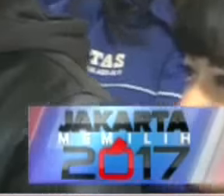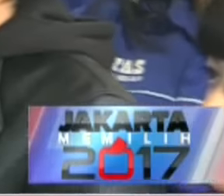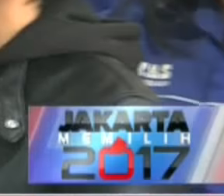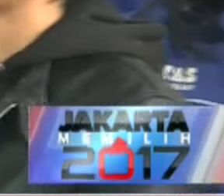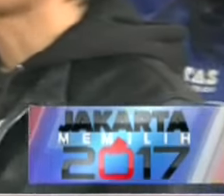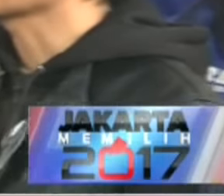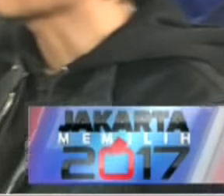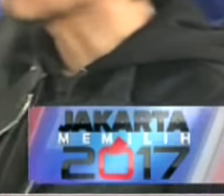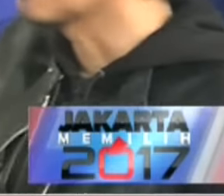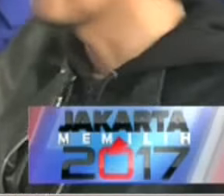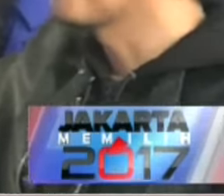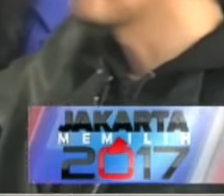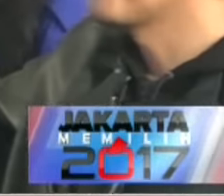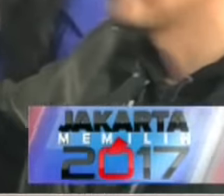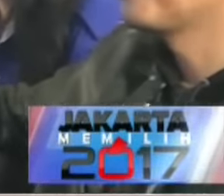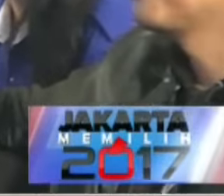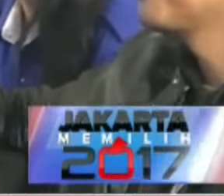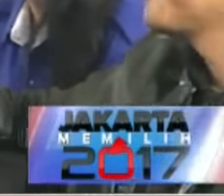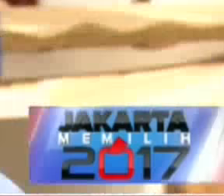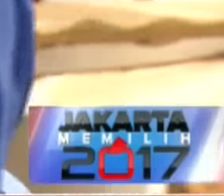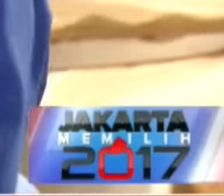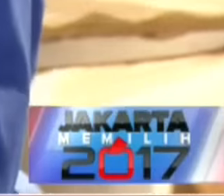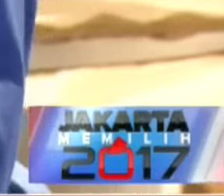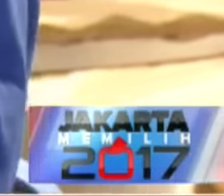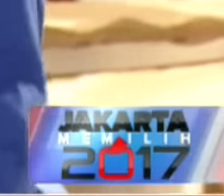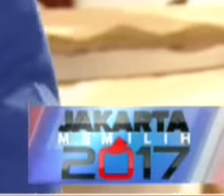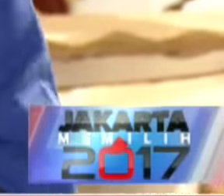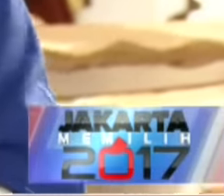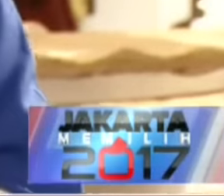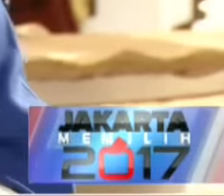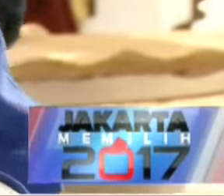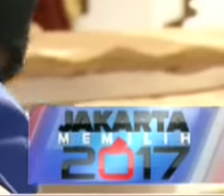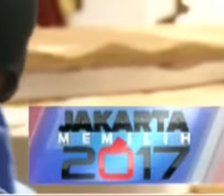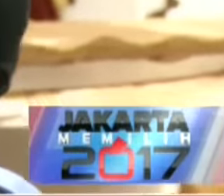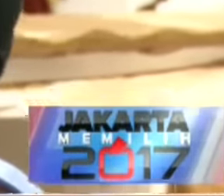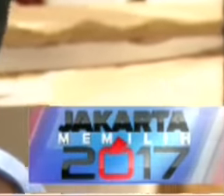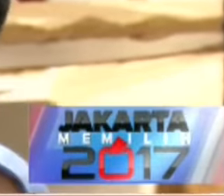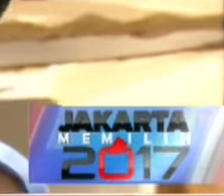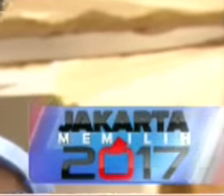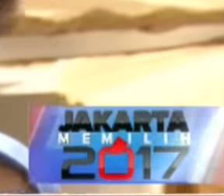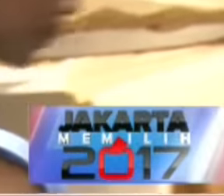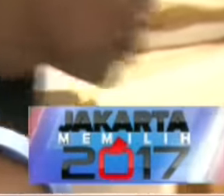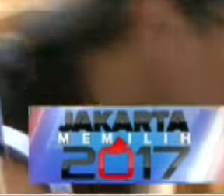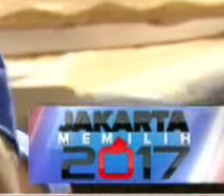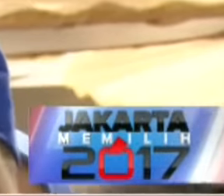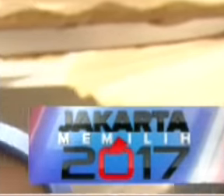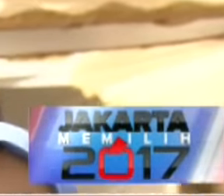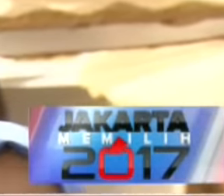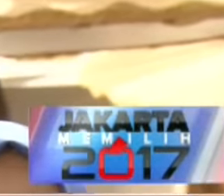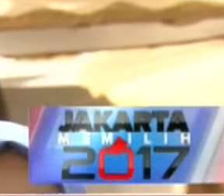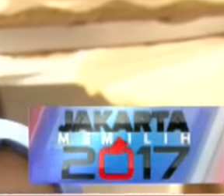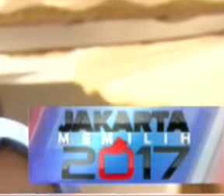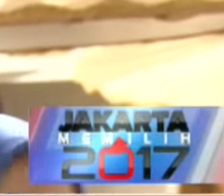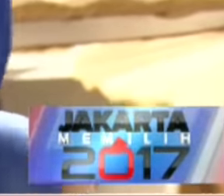okay. Setelah kita simak bersama tadi, beberapa statement dan segmen-segmen yang sudah dilalui